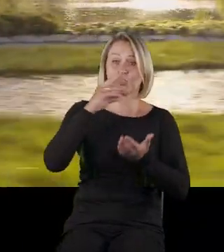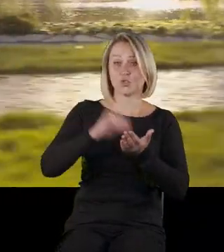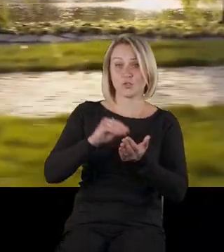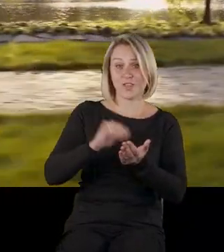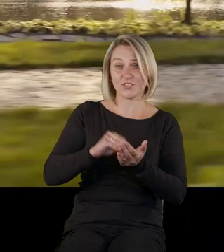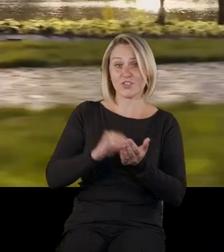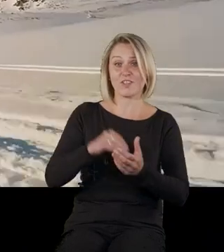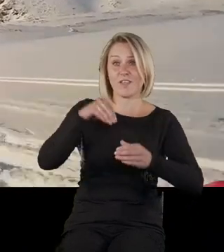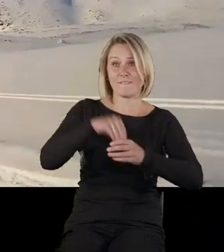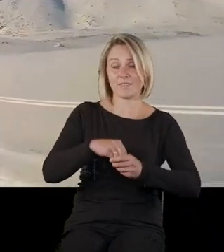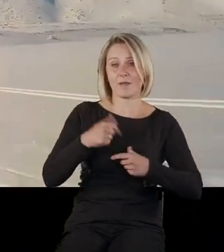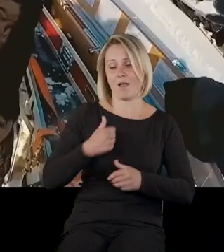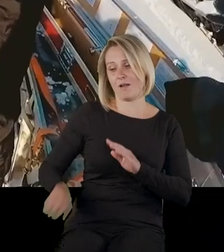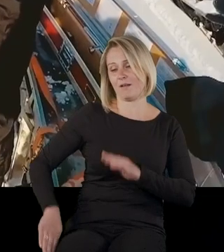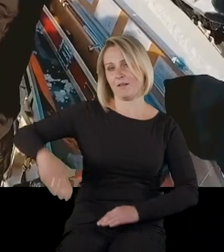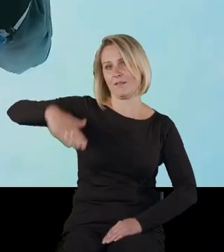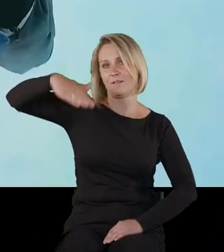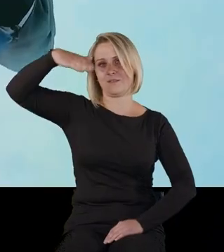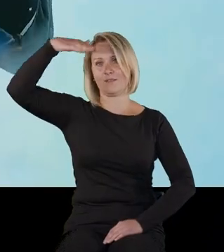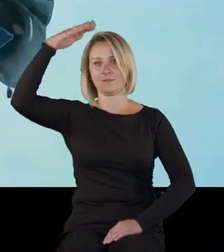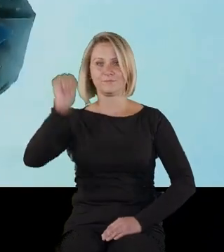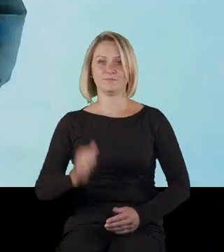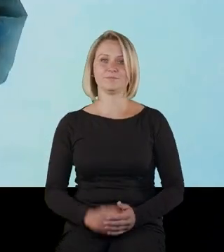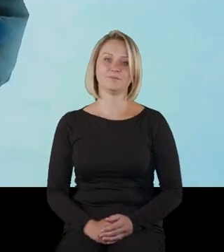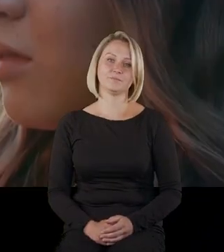Doświadczenia definiują nas od najmłodszych lat.